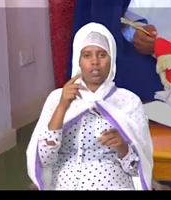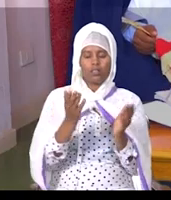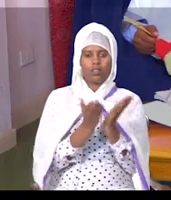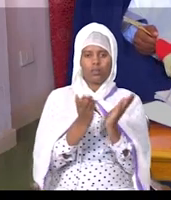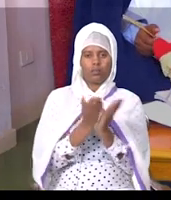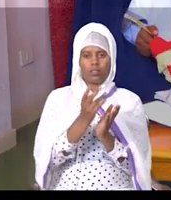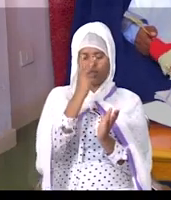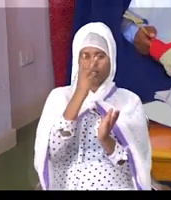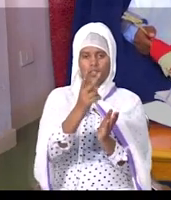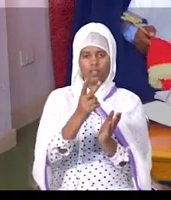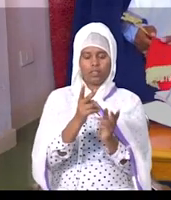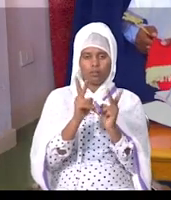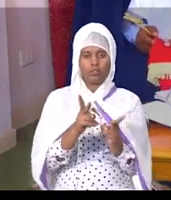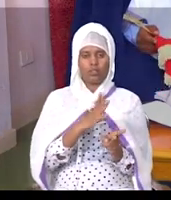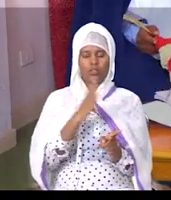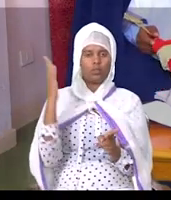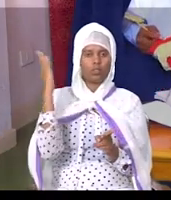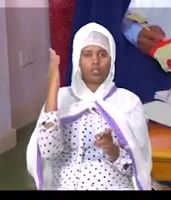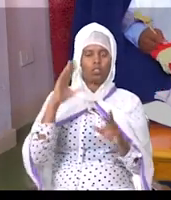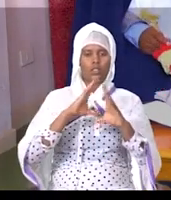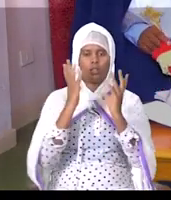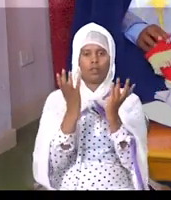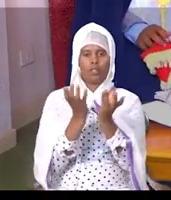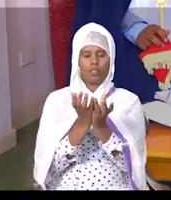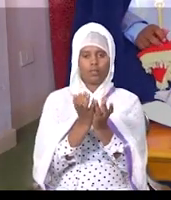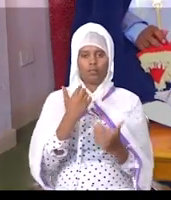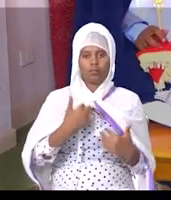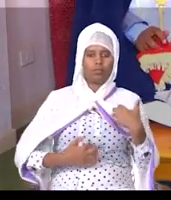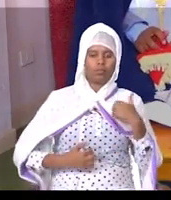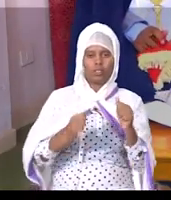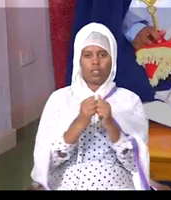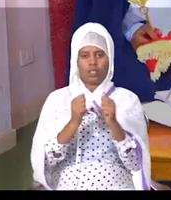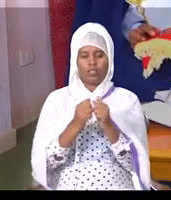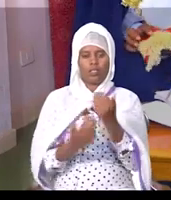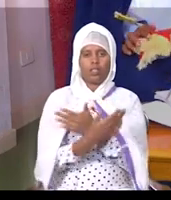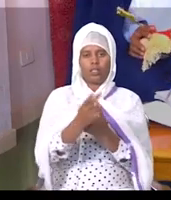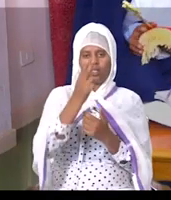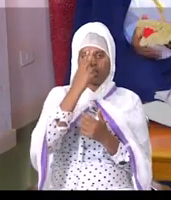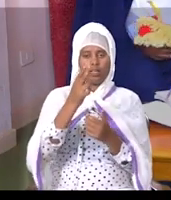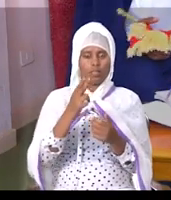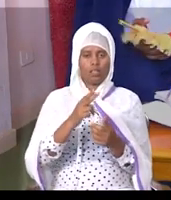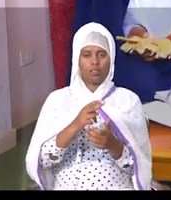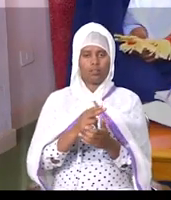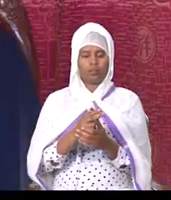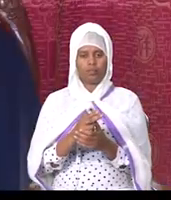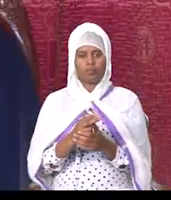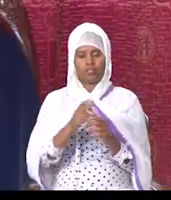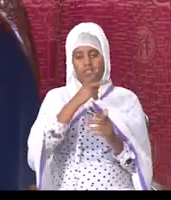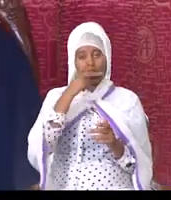ቃል እዚ ወይ ከዓ ነዚ ትምህርቲ እዚ እንከታተል በቲ ዘሎ ህሉ ኩነታት ኣብ ዓለም ነውፂ ዘሎ ነገራት ከይተታለልና